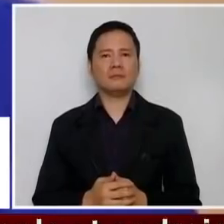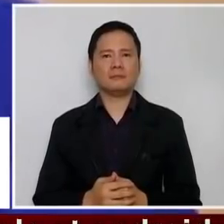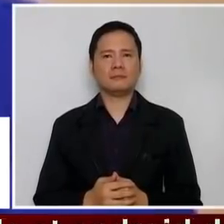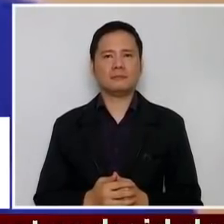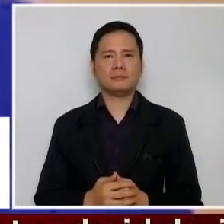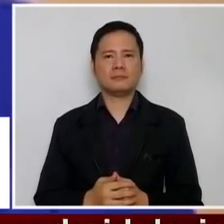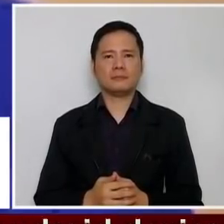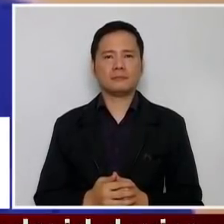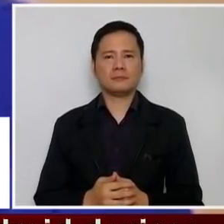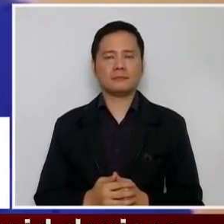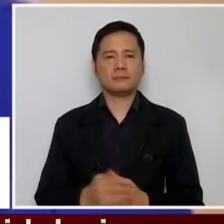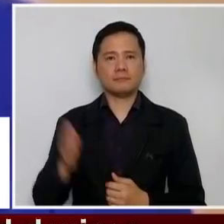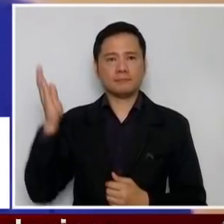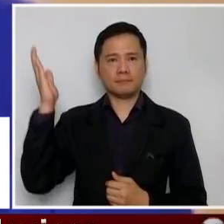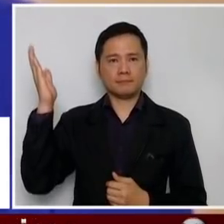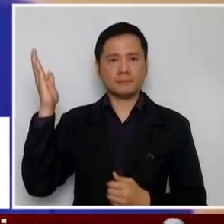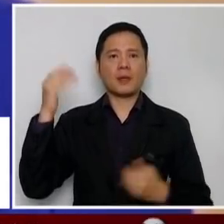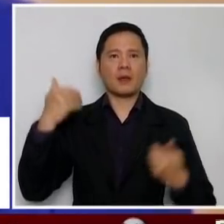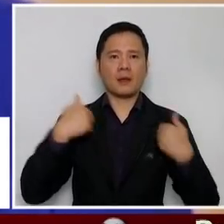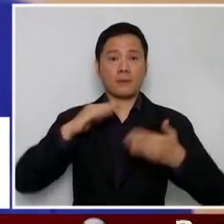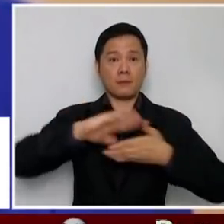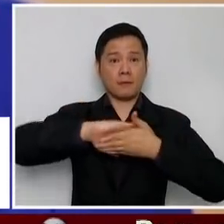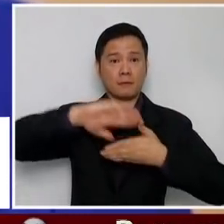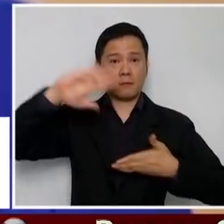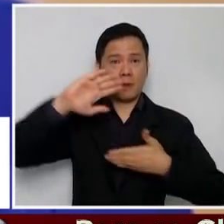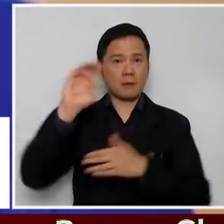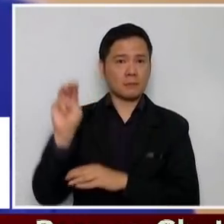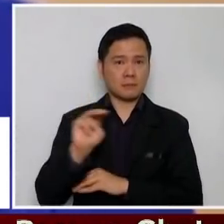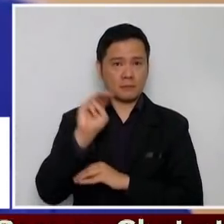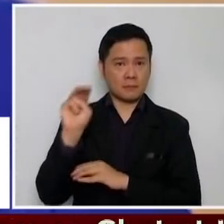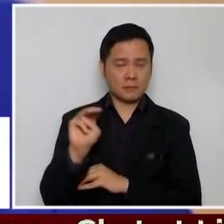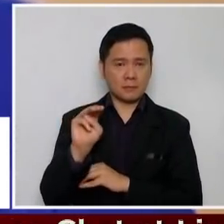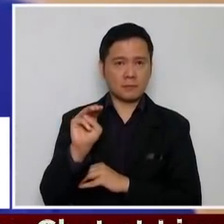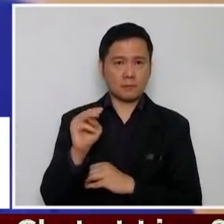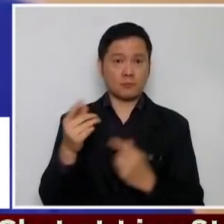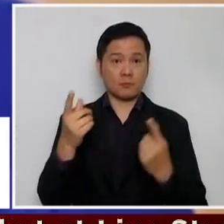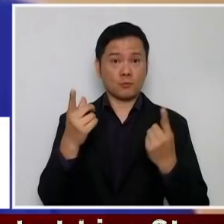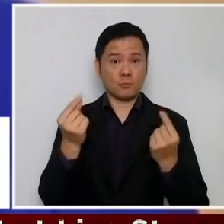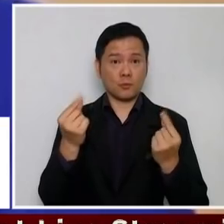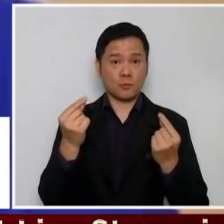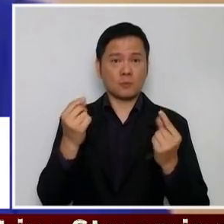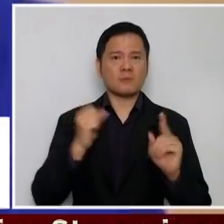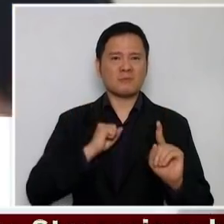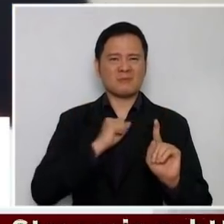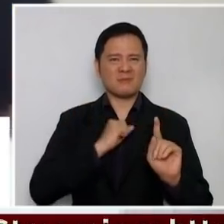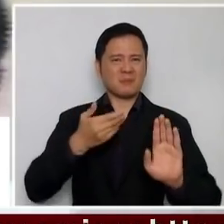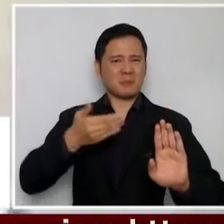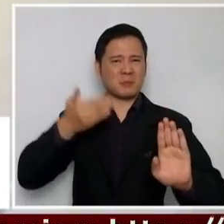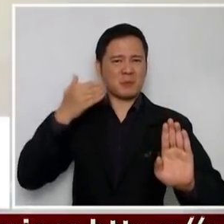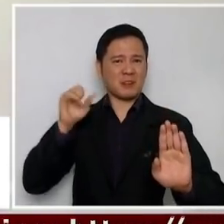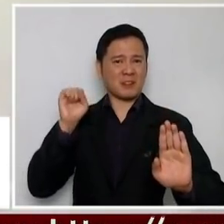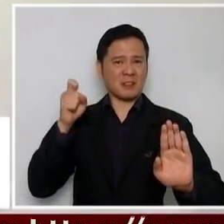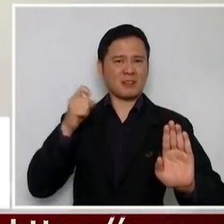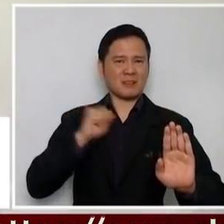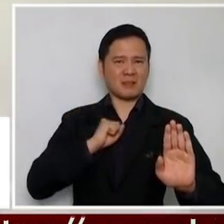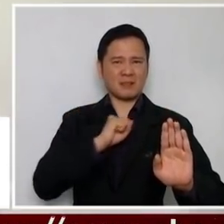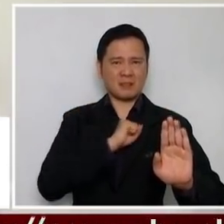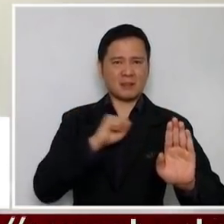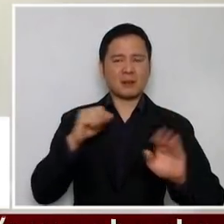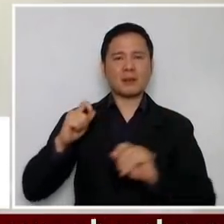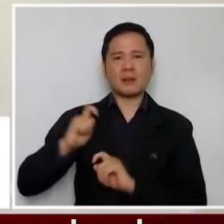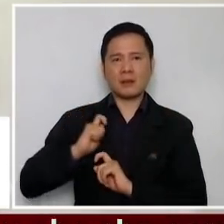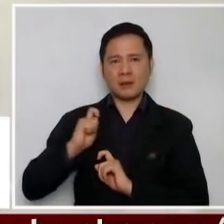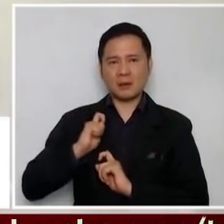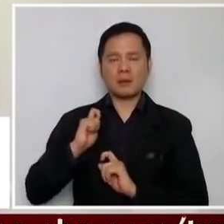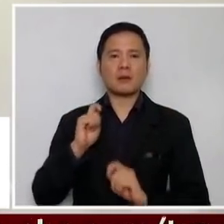Sa kanyang vlog na inilabas ngayong Lunes, inakusahan ni dating Senador Antonio Trillanes ng pandarambong umano sina Pangulong Rodrigo